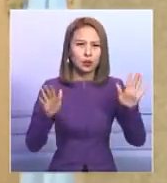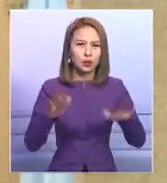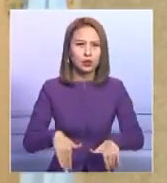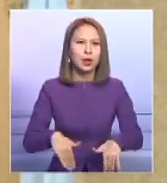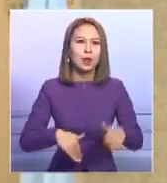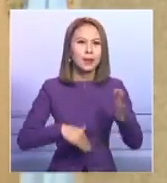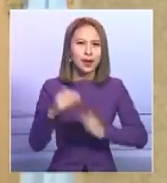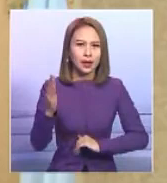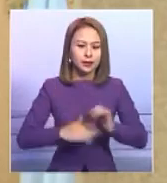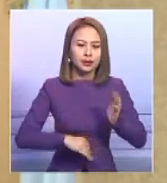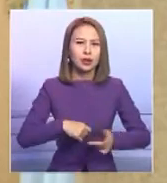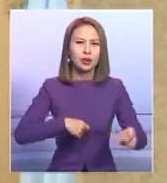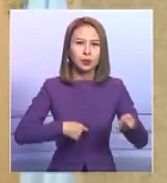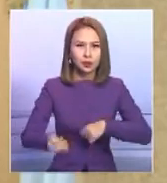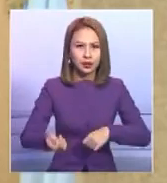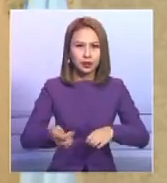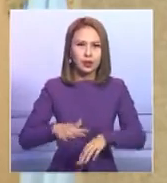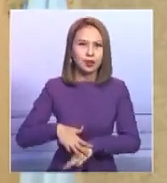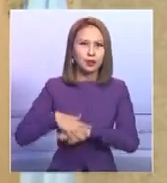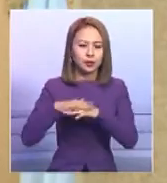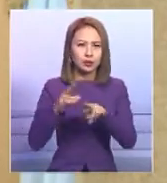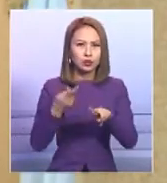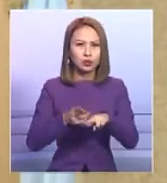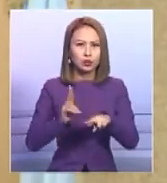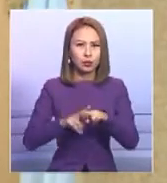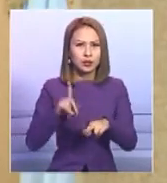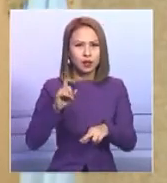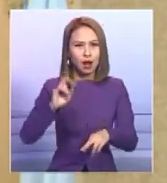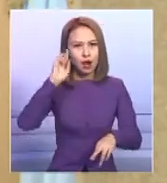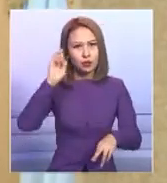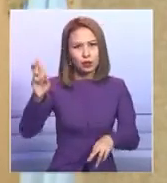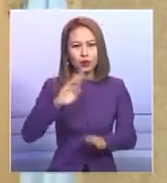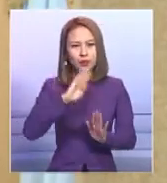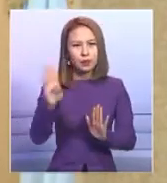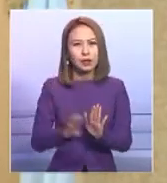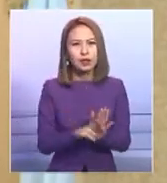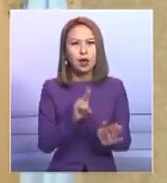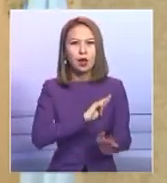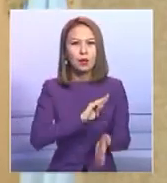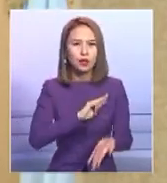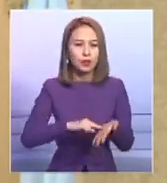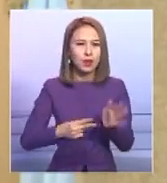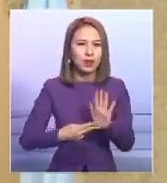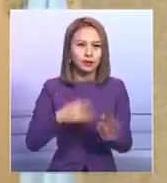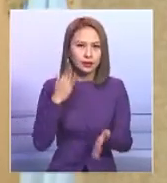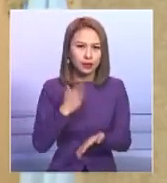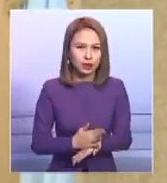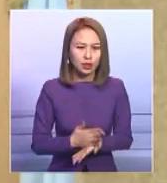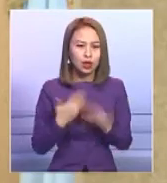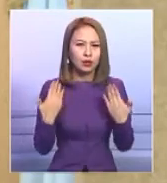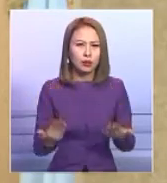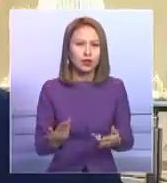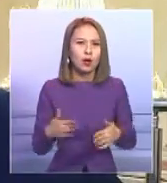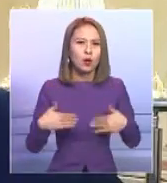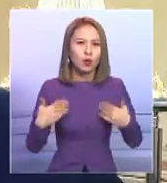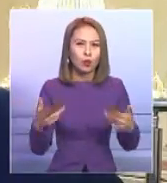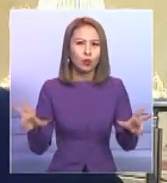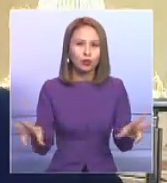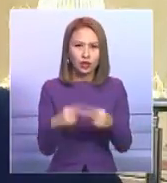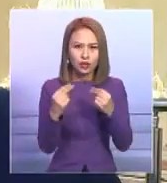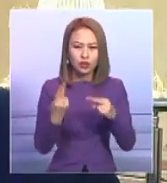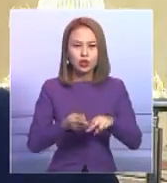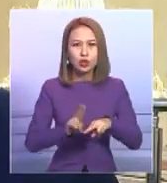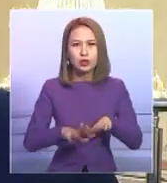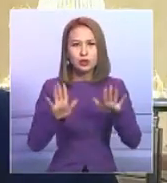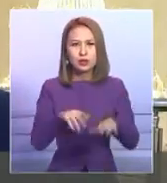өтіп келіп, елімізге келіп, еліміздің игілігі үшін жұмыс істейміз деп қазір белдерін буып отыр. Сондықтан бұларға сәттілік тілейміз. Америкадан